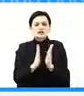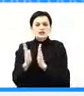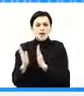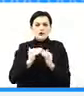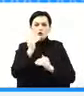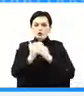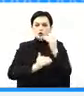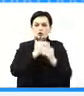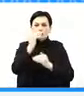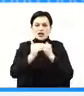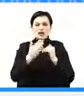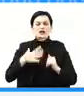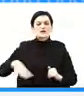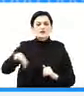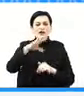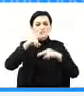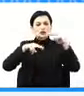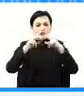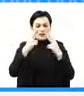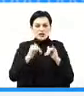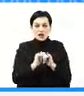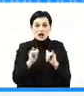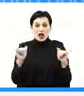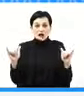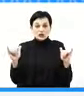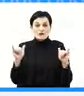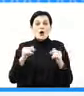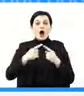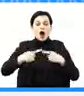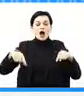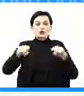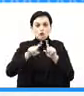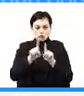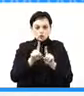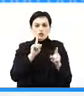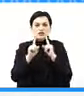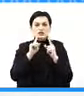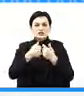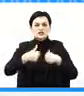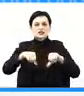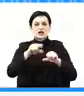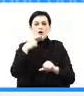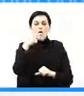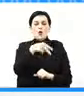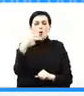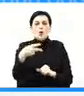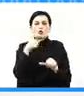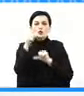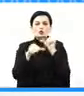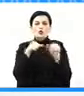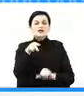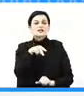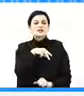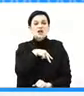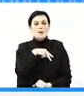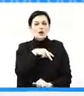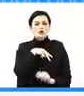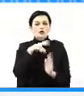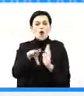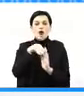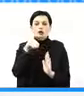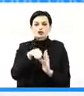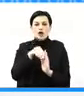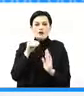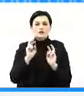ქვეყნის შენება და განვითარება. ასოცირების საბჭომ ასევე აღნიშნა, რომ 2020 წლის საპარლამენტო